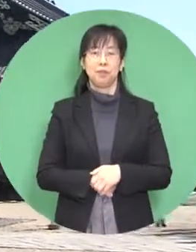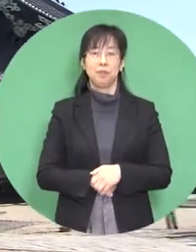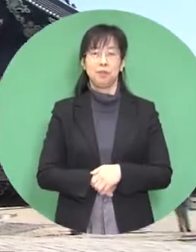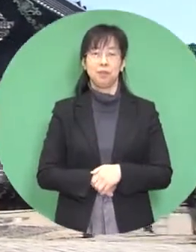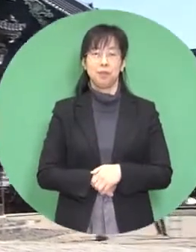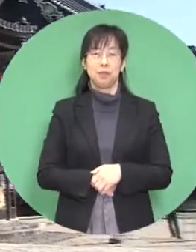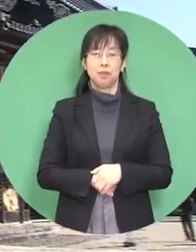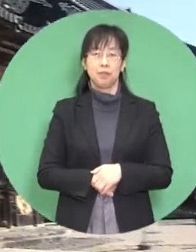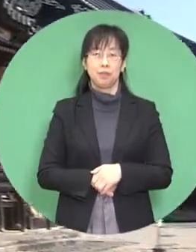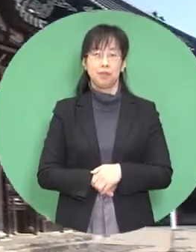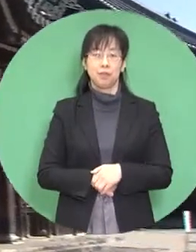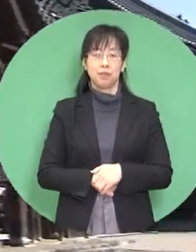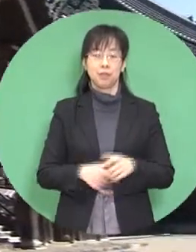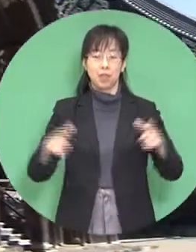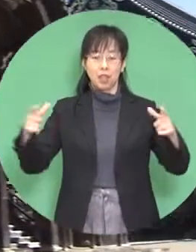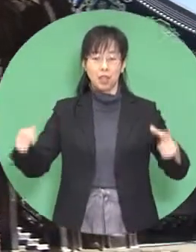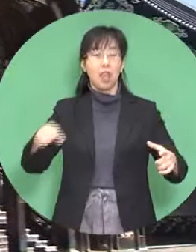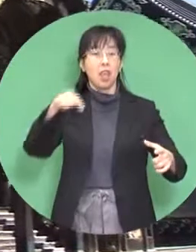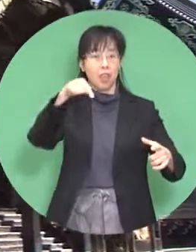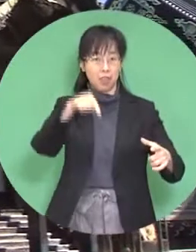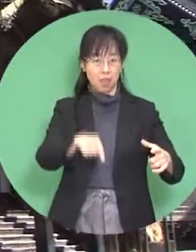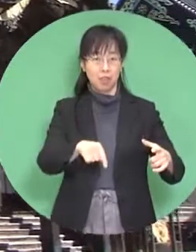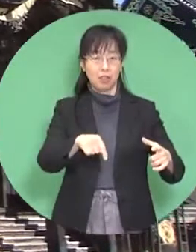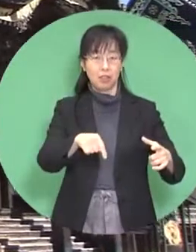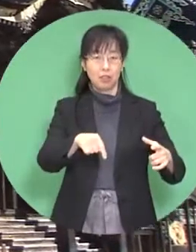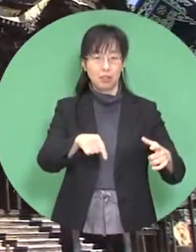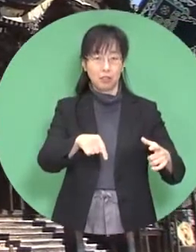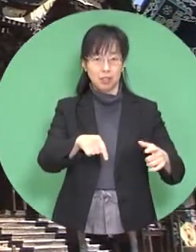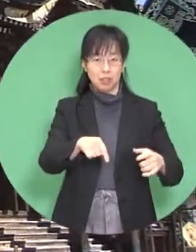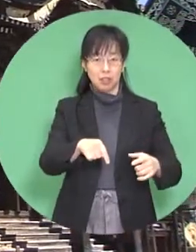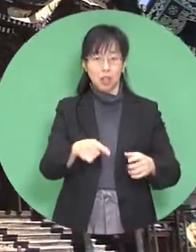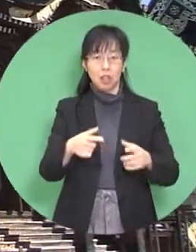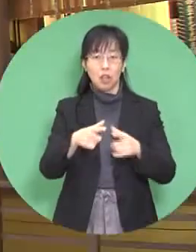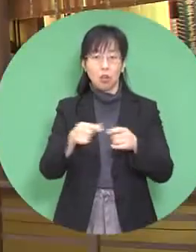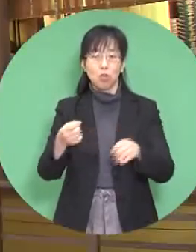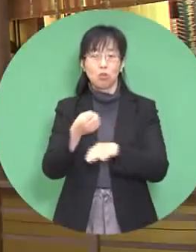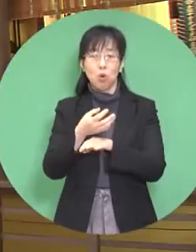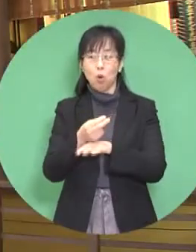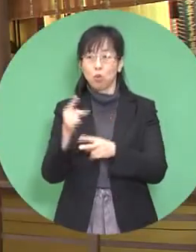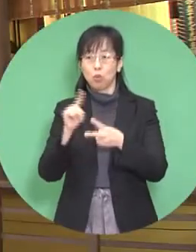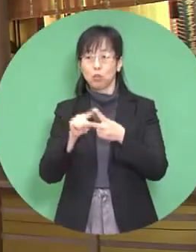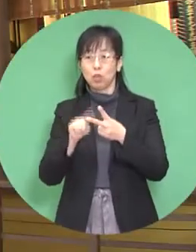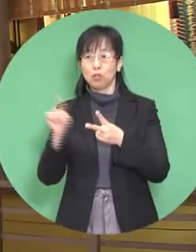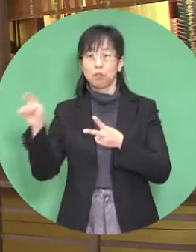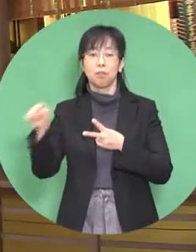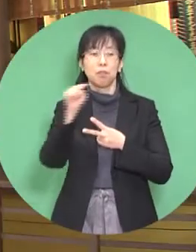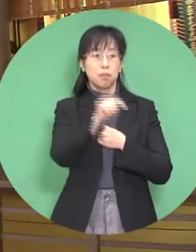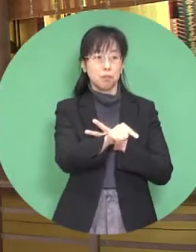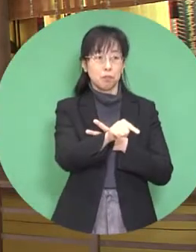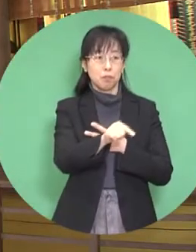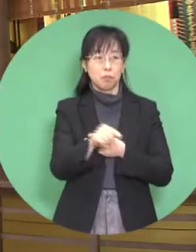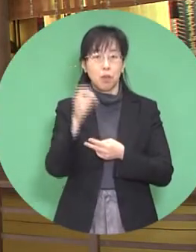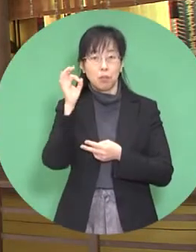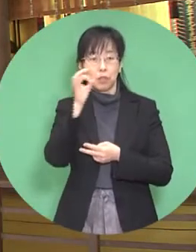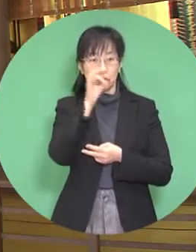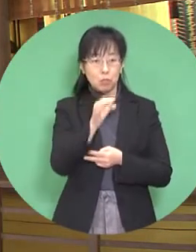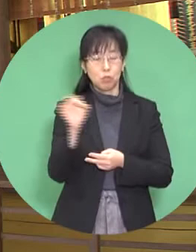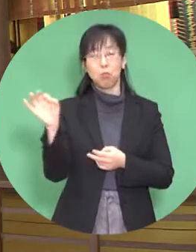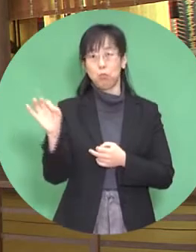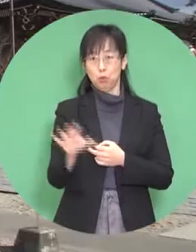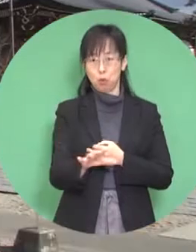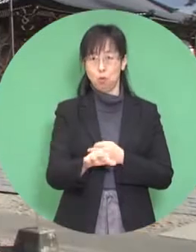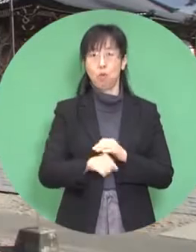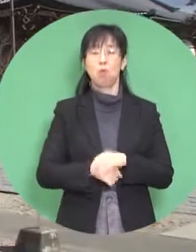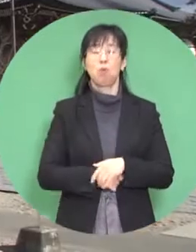高田本山境内や国宝の御影堂と如来堂は拝観料無料なんです。